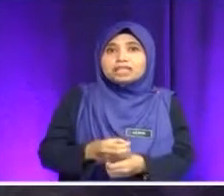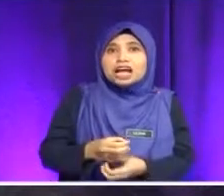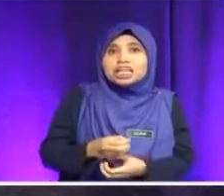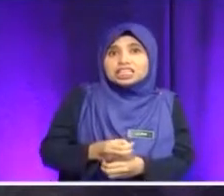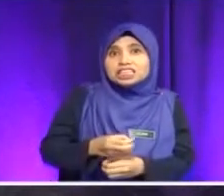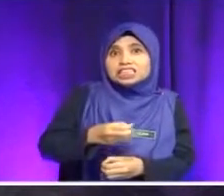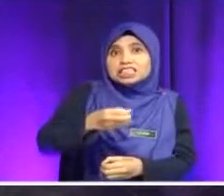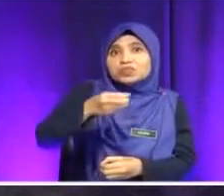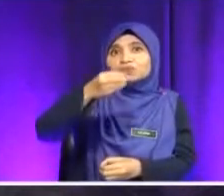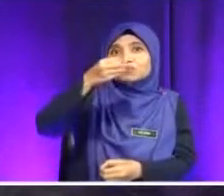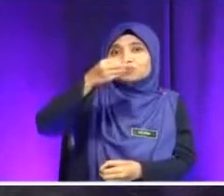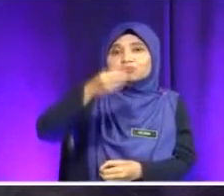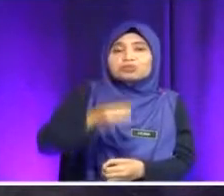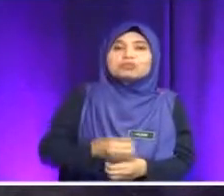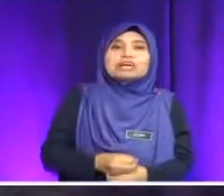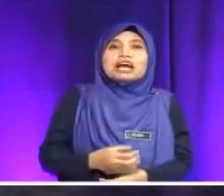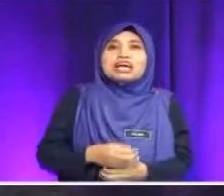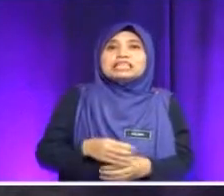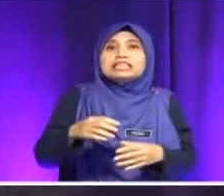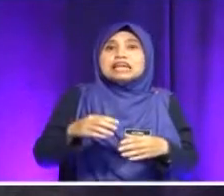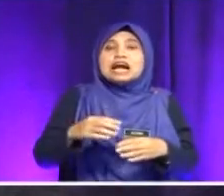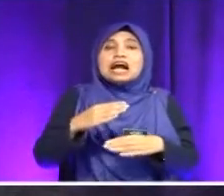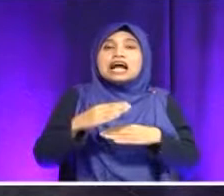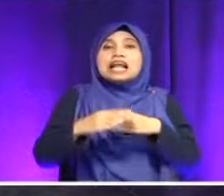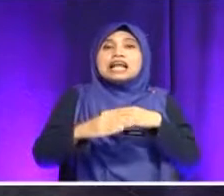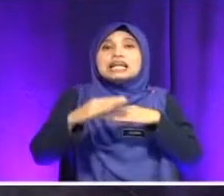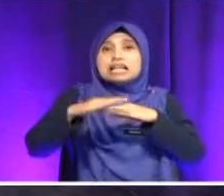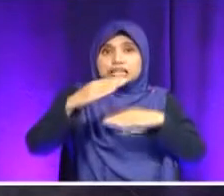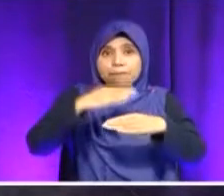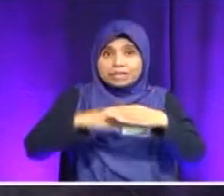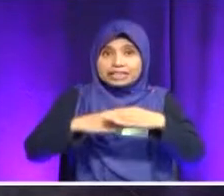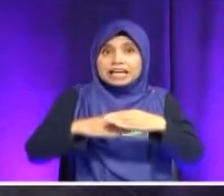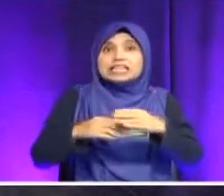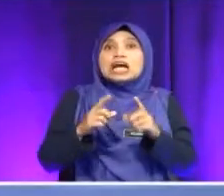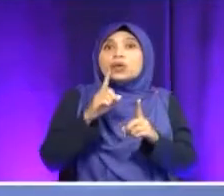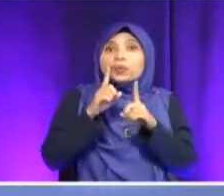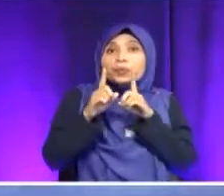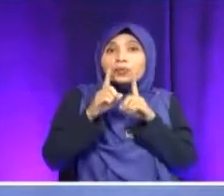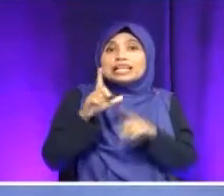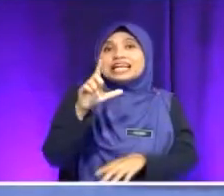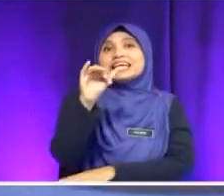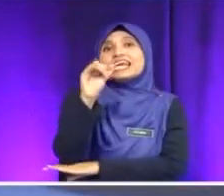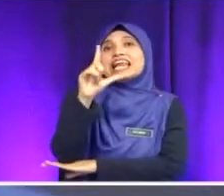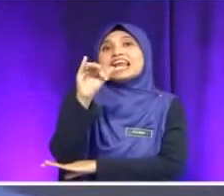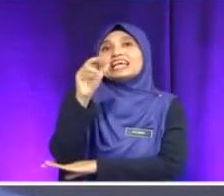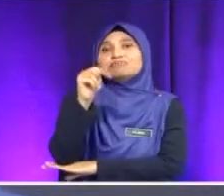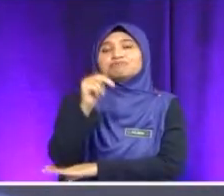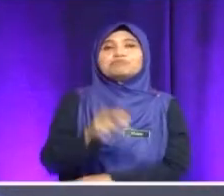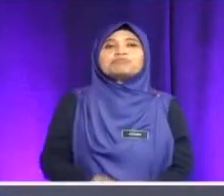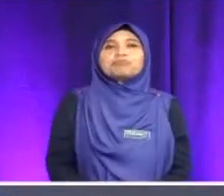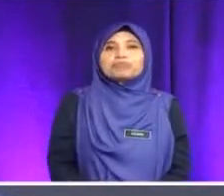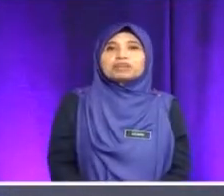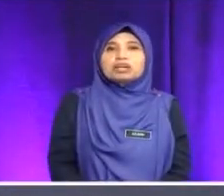yang paling senang kita Panggil lipatan nilai ataupun kendel oke oke kita buat kita buka inilah banana